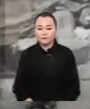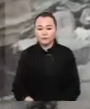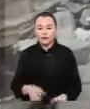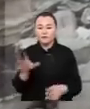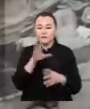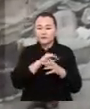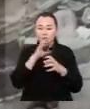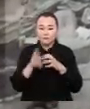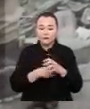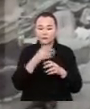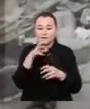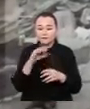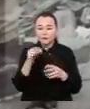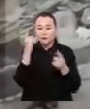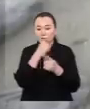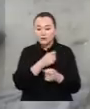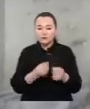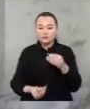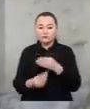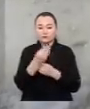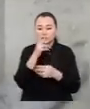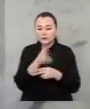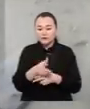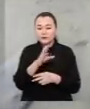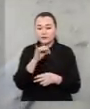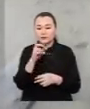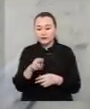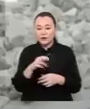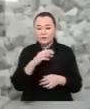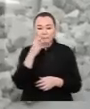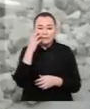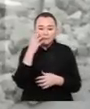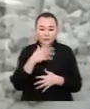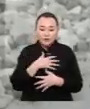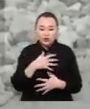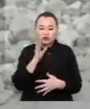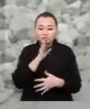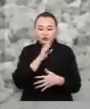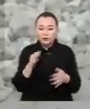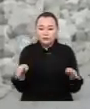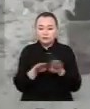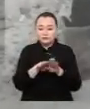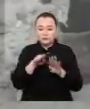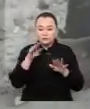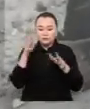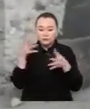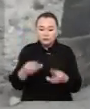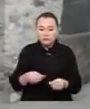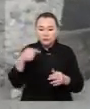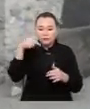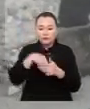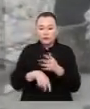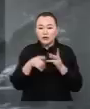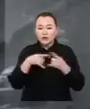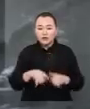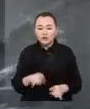Все мировые СМИ облетели кадры, снятые в Сирии. Беременная женщина, заблокированная в рухнувшем здании,